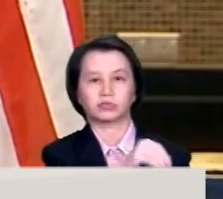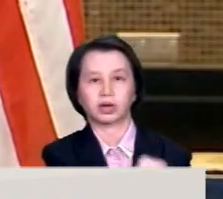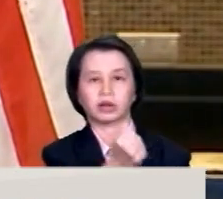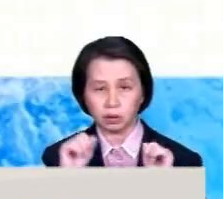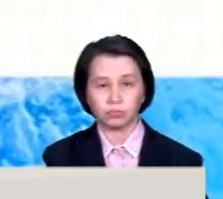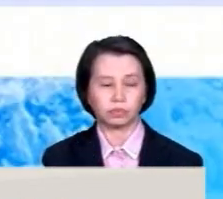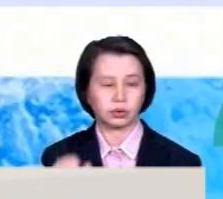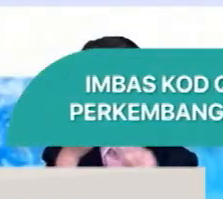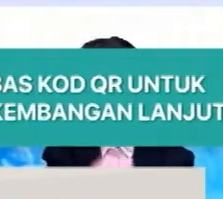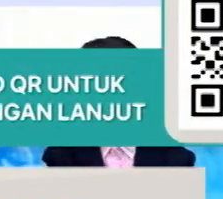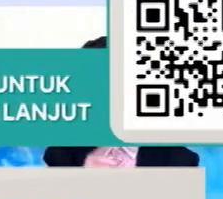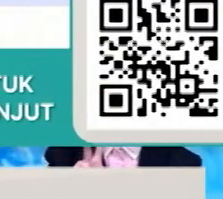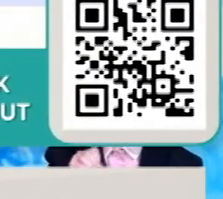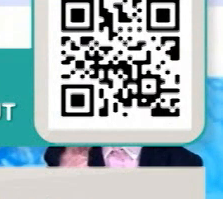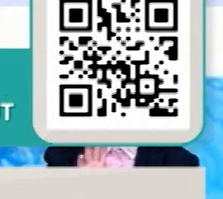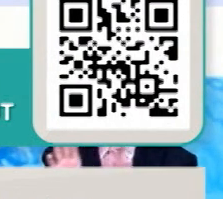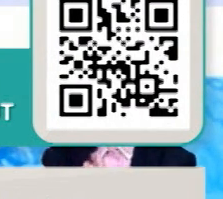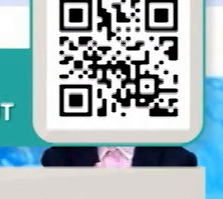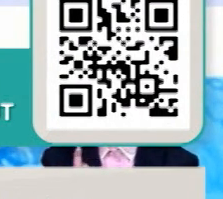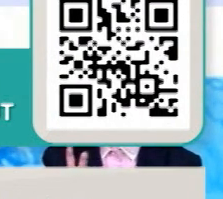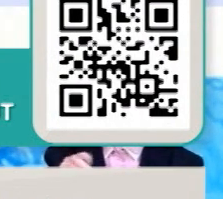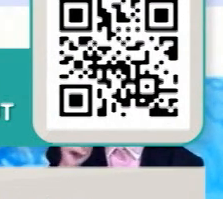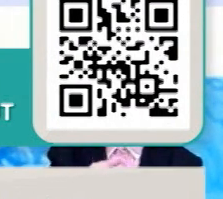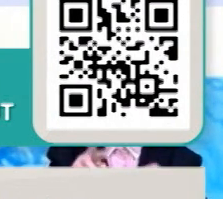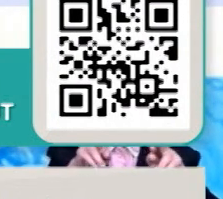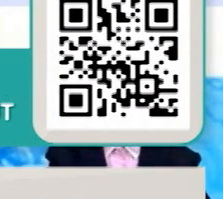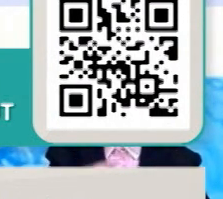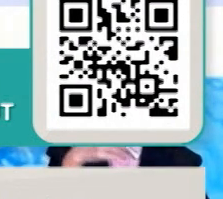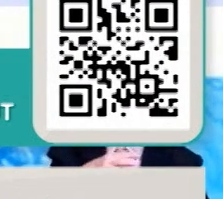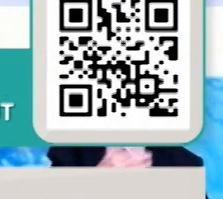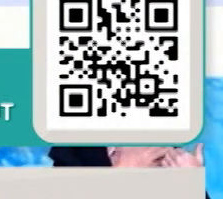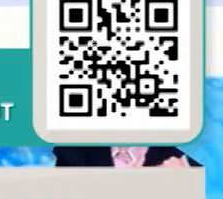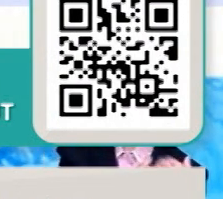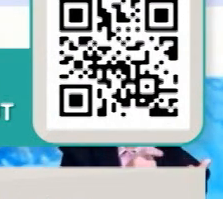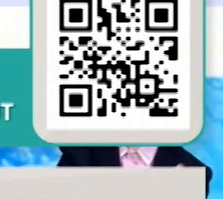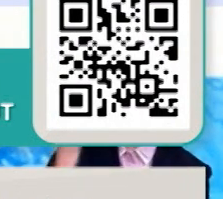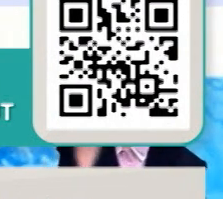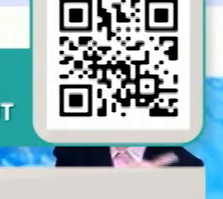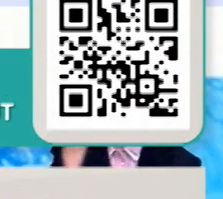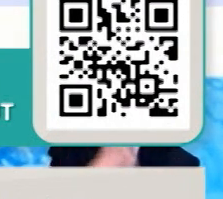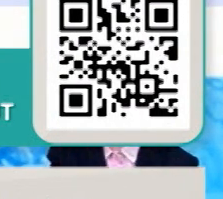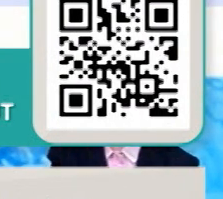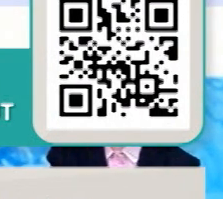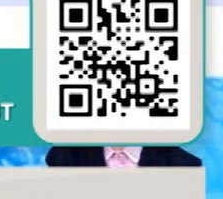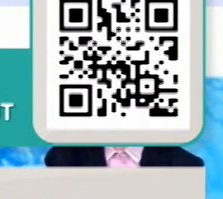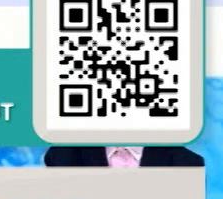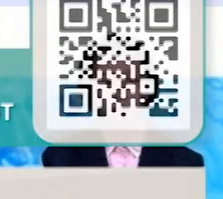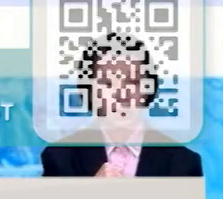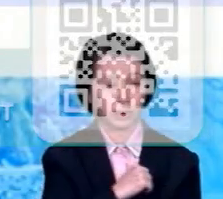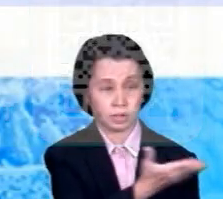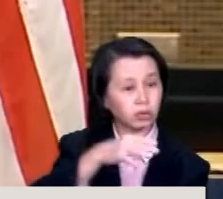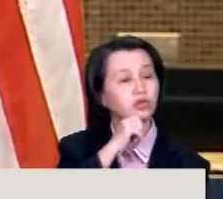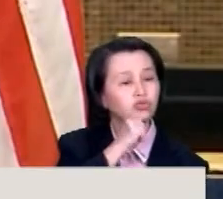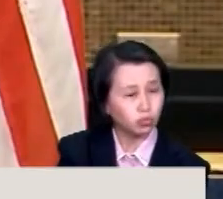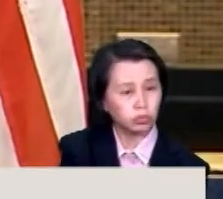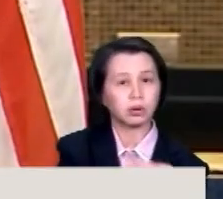2021 jelas Muhidin ini merupakan keputusan sukar kerajaan-kerajaan sedar ini adalah simpanan hari